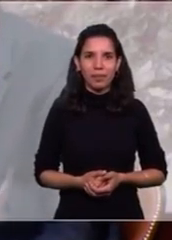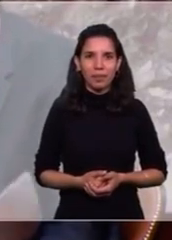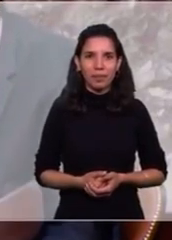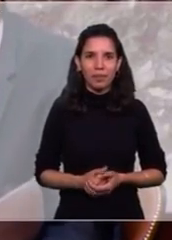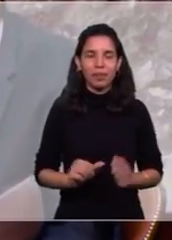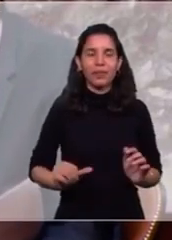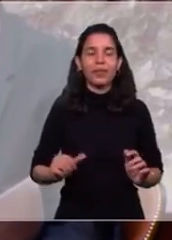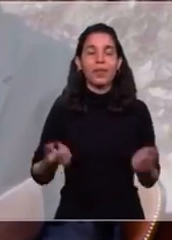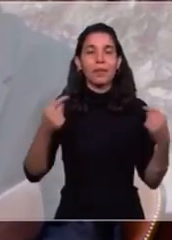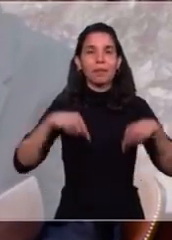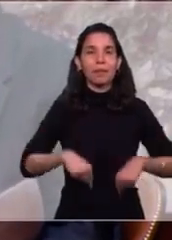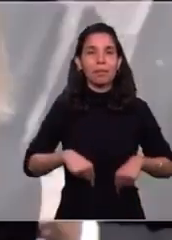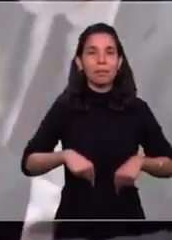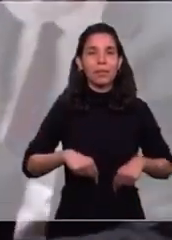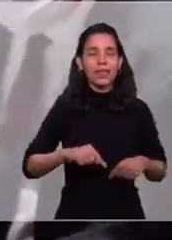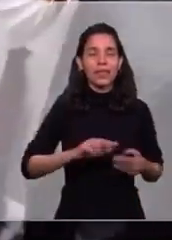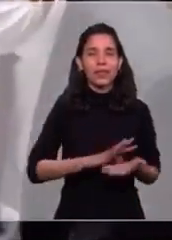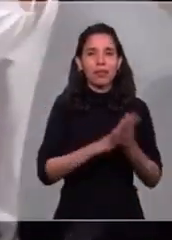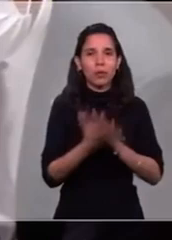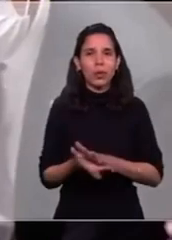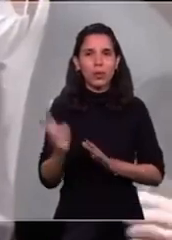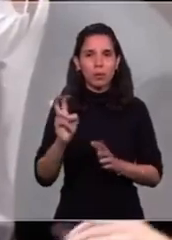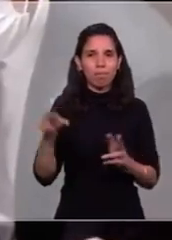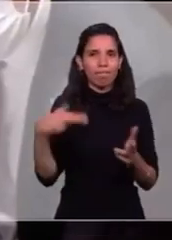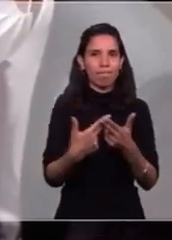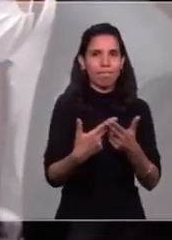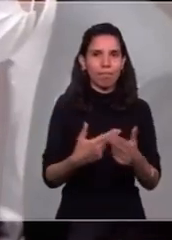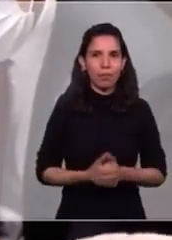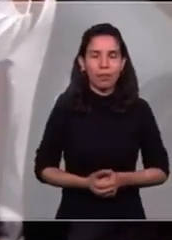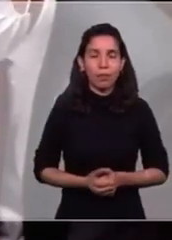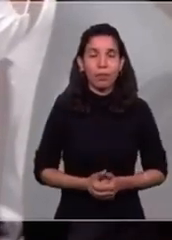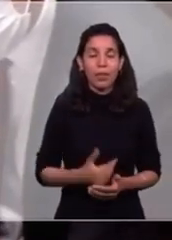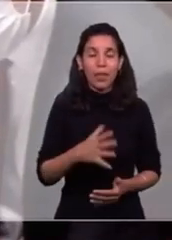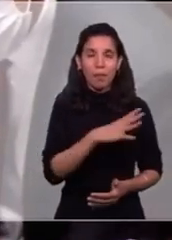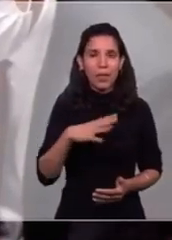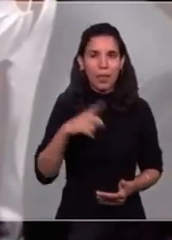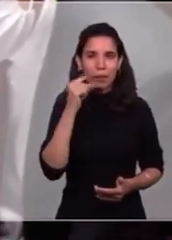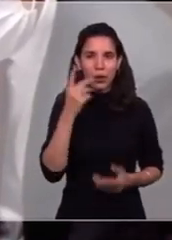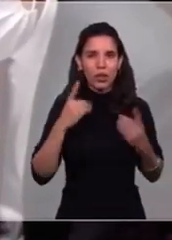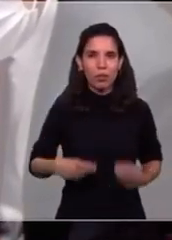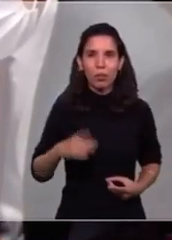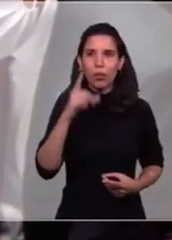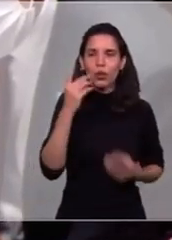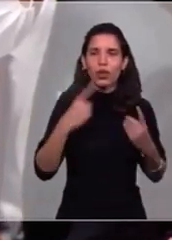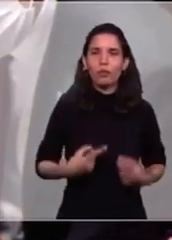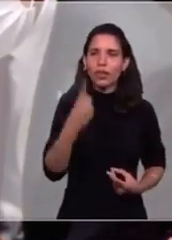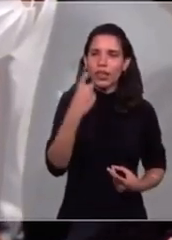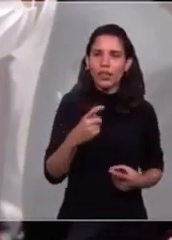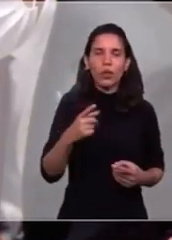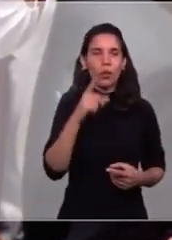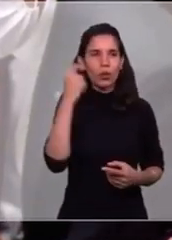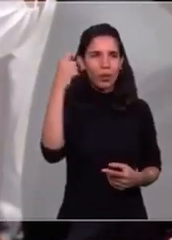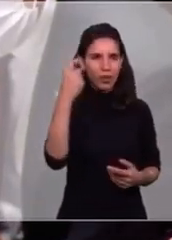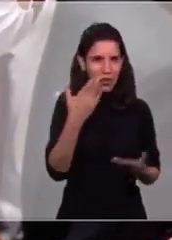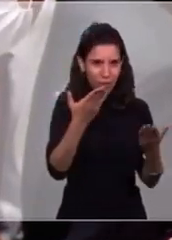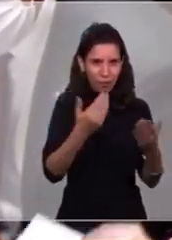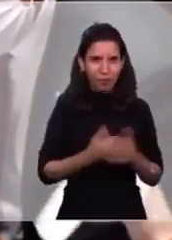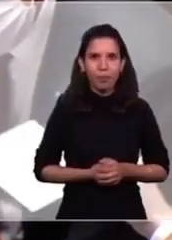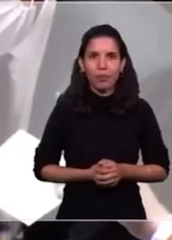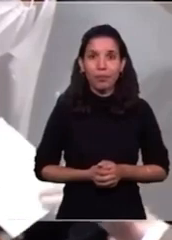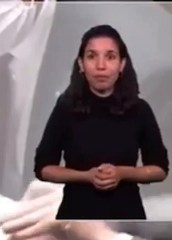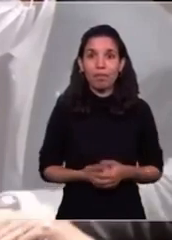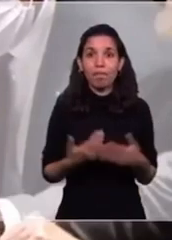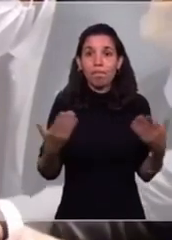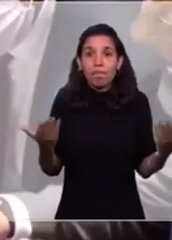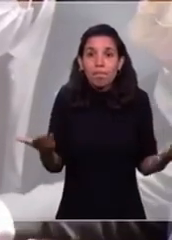écologique. Merci, monsieur le président, mesdames et messieurs les députés, monsieur le député Schellenberger. Alors là, je ne sais pas